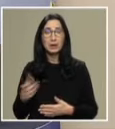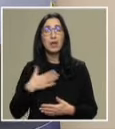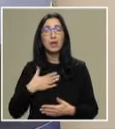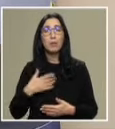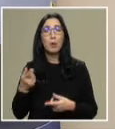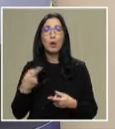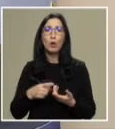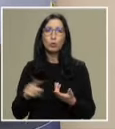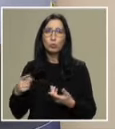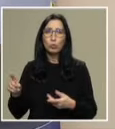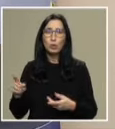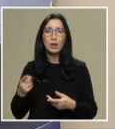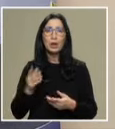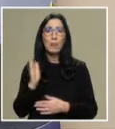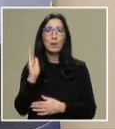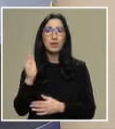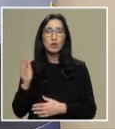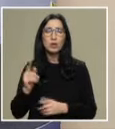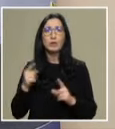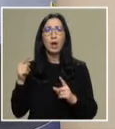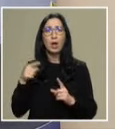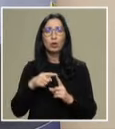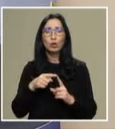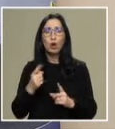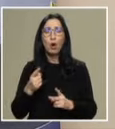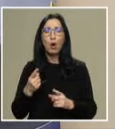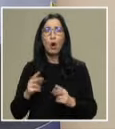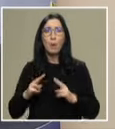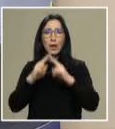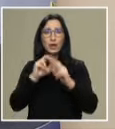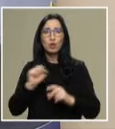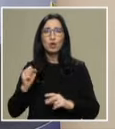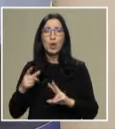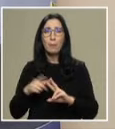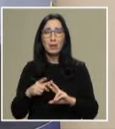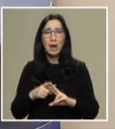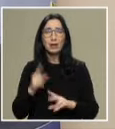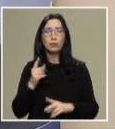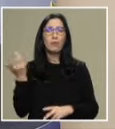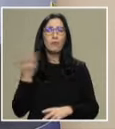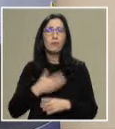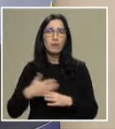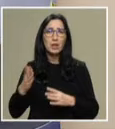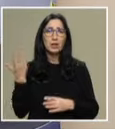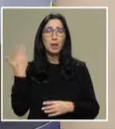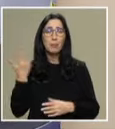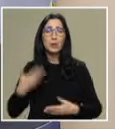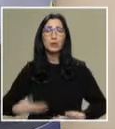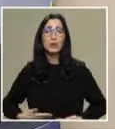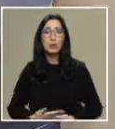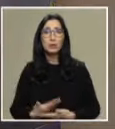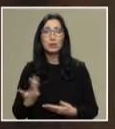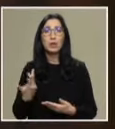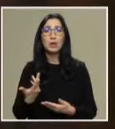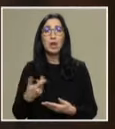други такива пътешествия до Париж и Прага, защото той винаги е бил заинтересован от отличията на